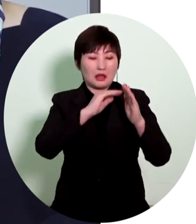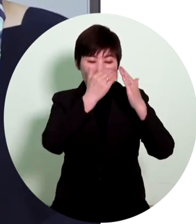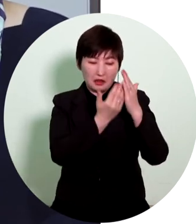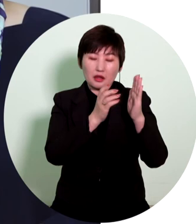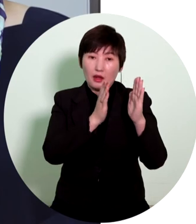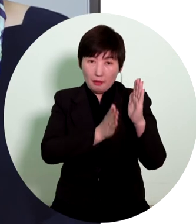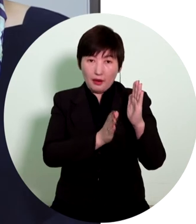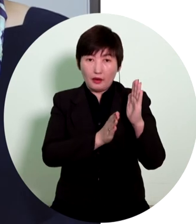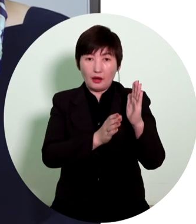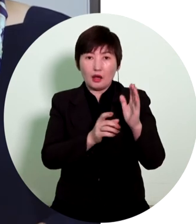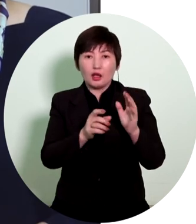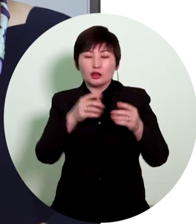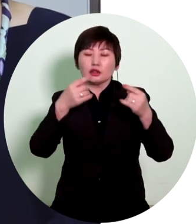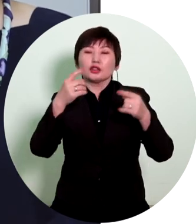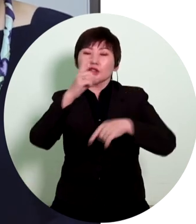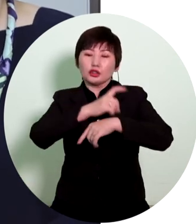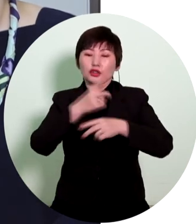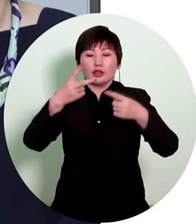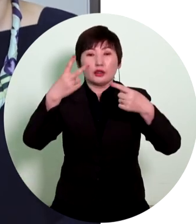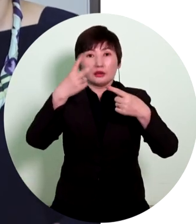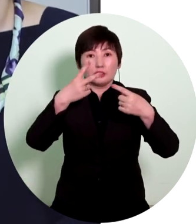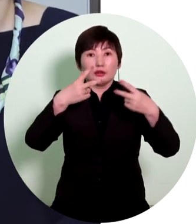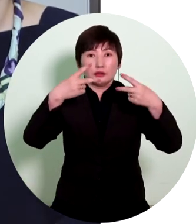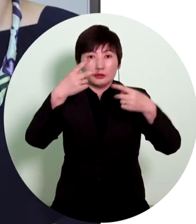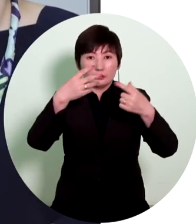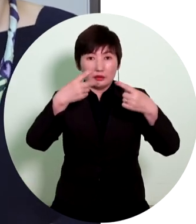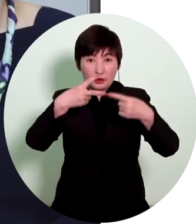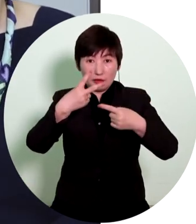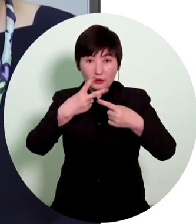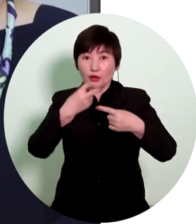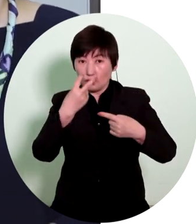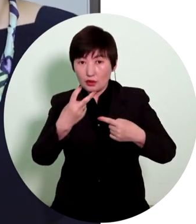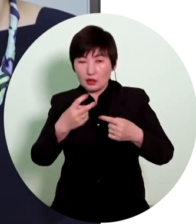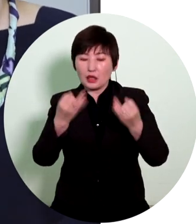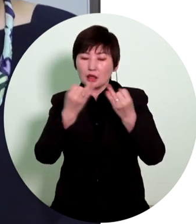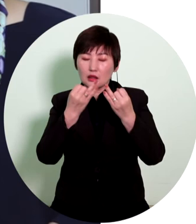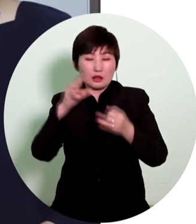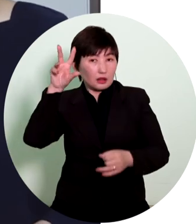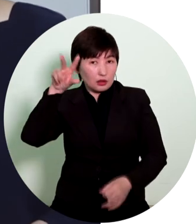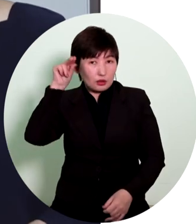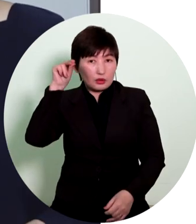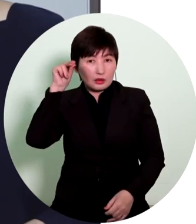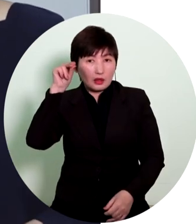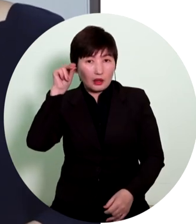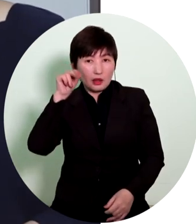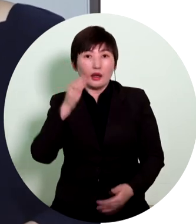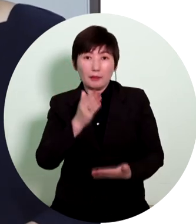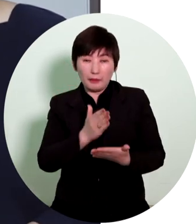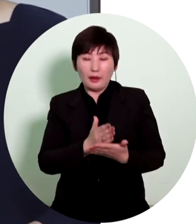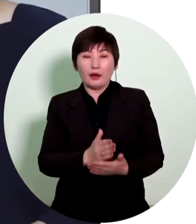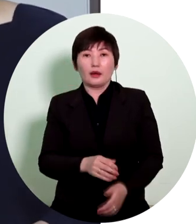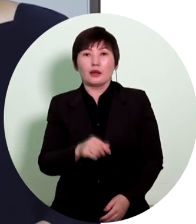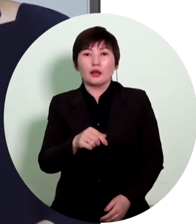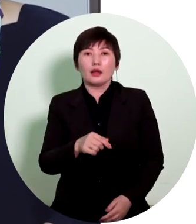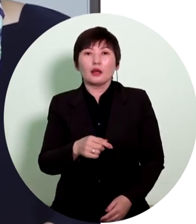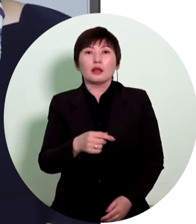хичээл сургуулаа телевизор интернетээр үзэж суралцж байгаа. За энэ үед бол мэдээж давуу талууд байхын